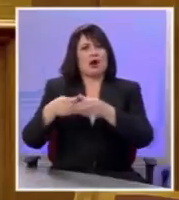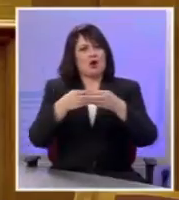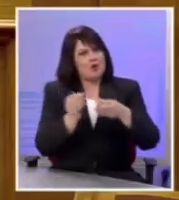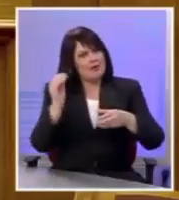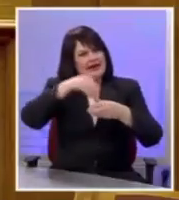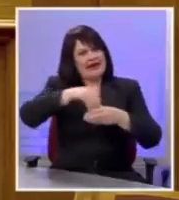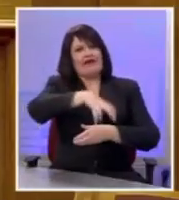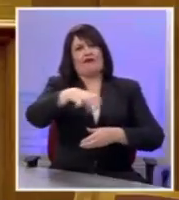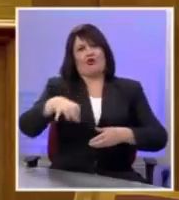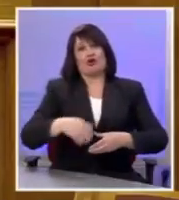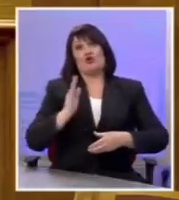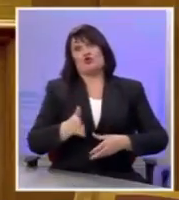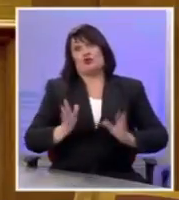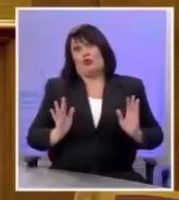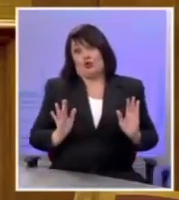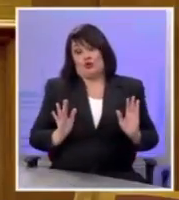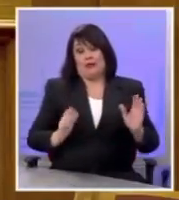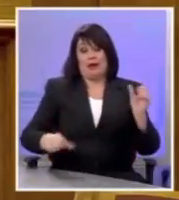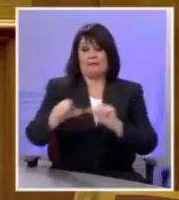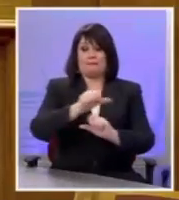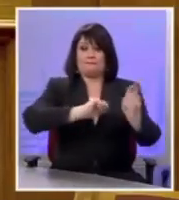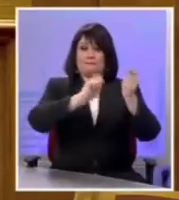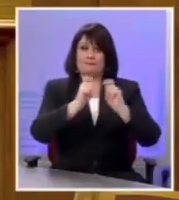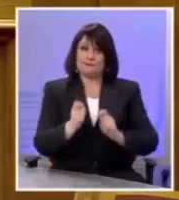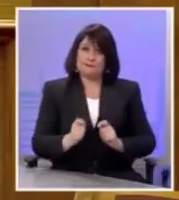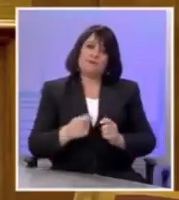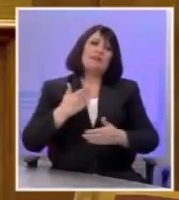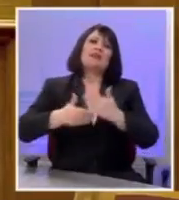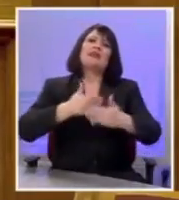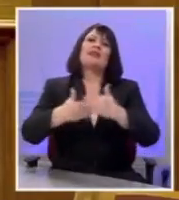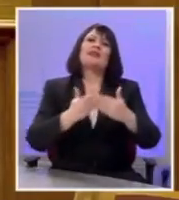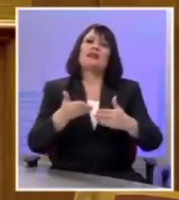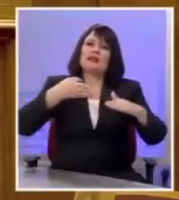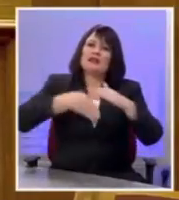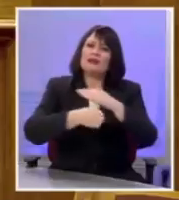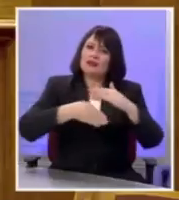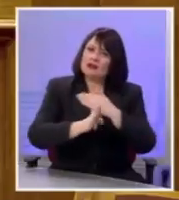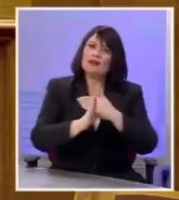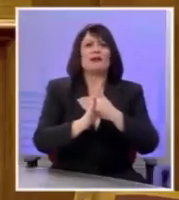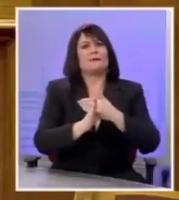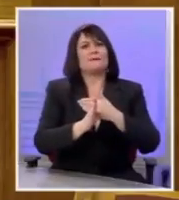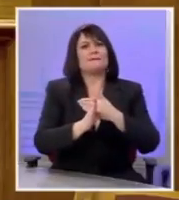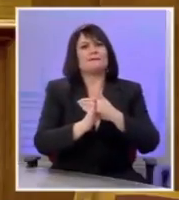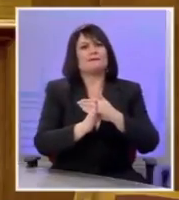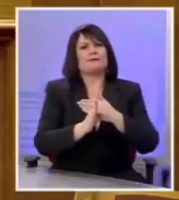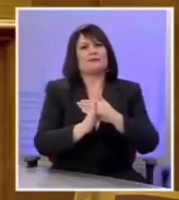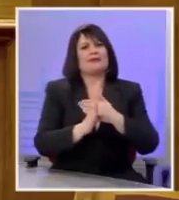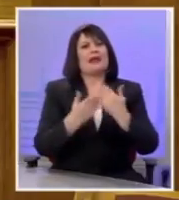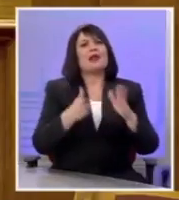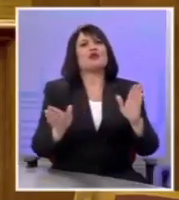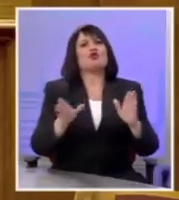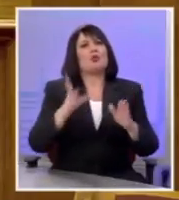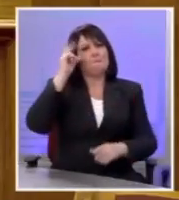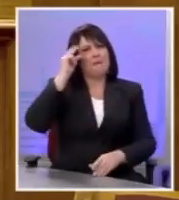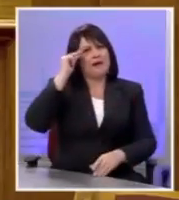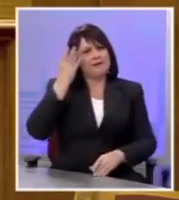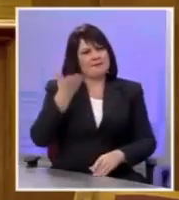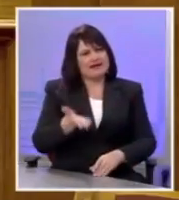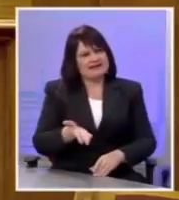εμπλεκόμενων φορέων. Τη ριζική αναδιάταξη των διαδικασίων εισαγωγής στο ελληνικό ανοιχτό πανεπιστήμιο